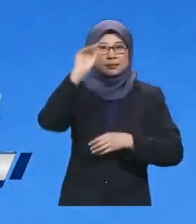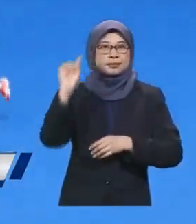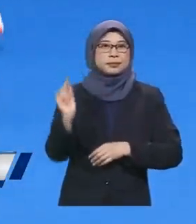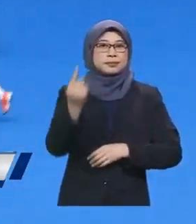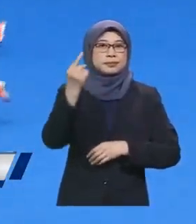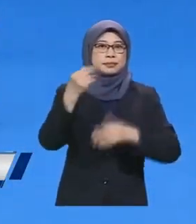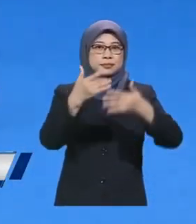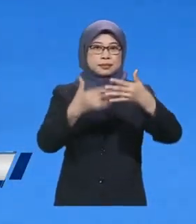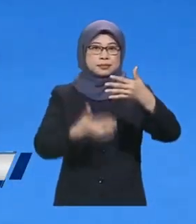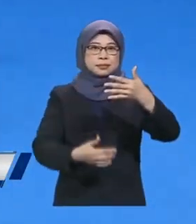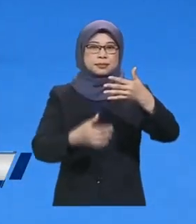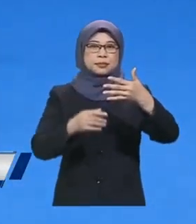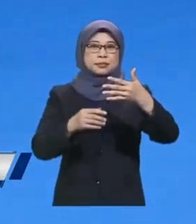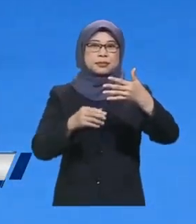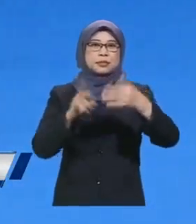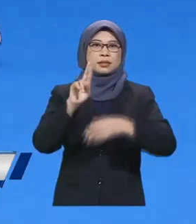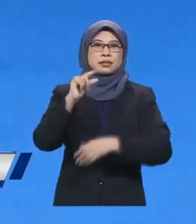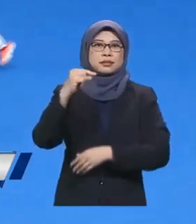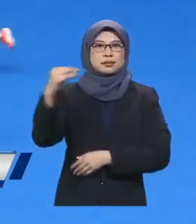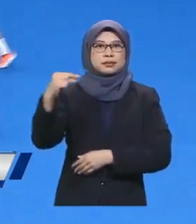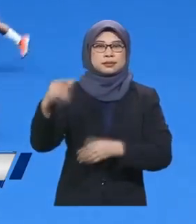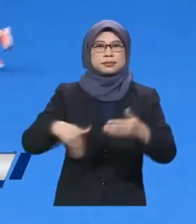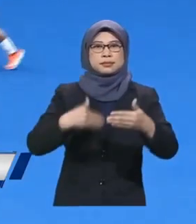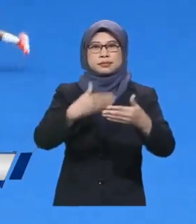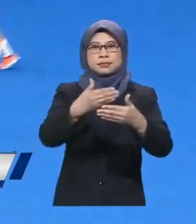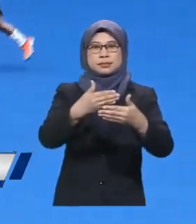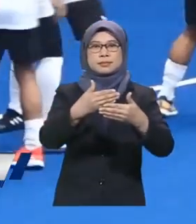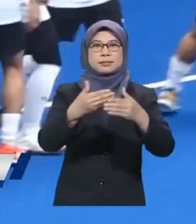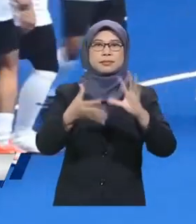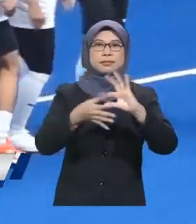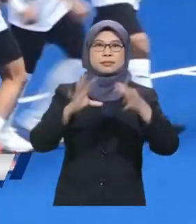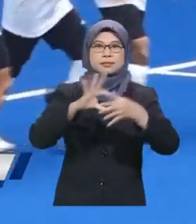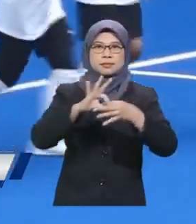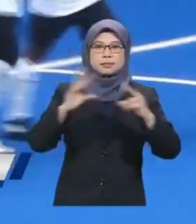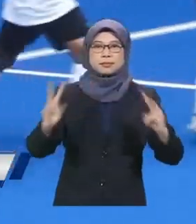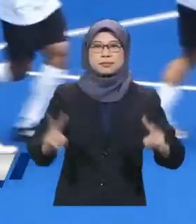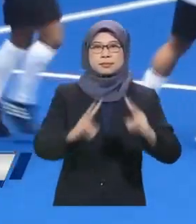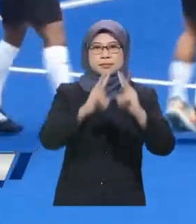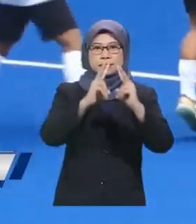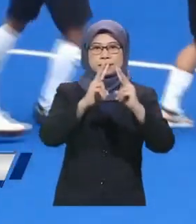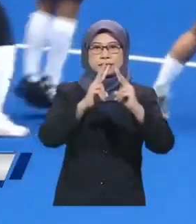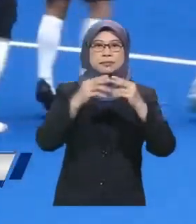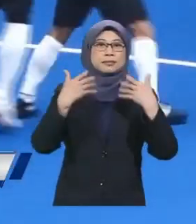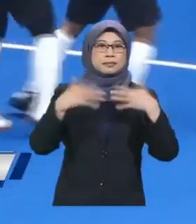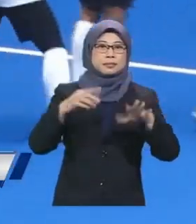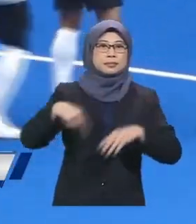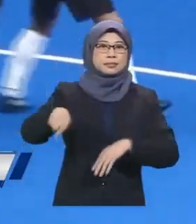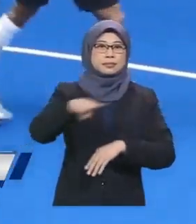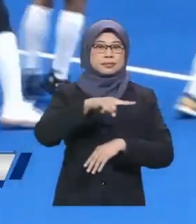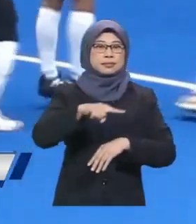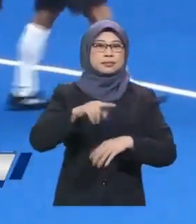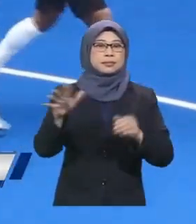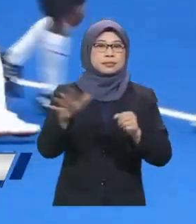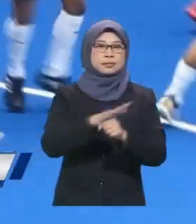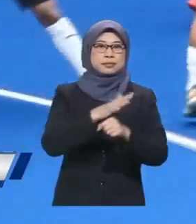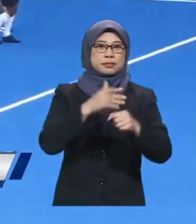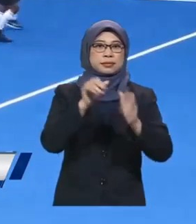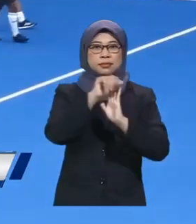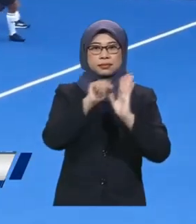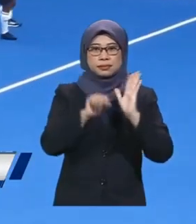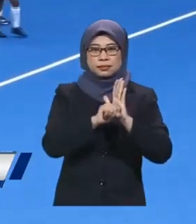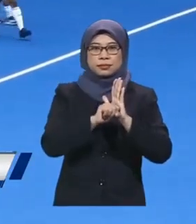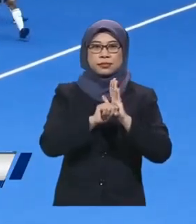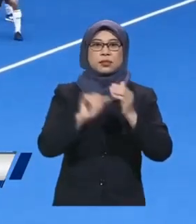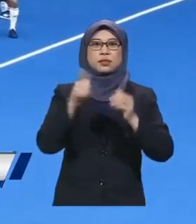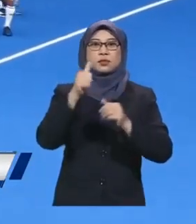pertama disenaraikan dalam program RTG menjelang Sukan Olimpik Paris 2024. Ia selepas mereka memenuhi kriteria berada dalam kelompok